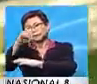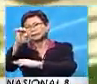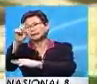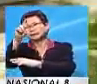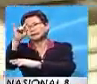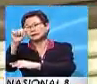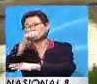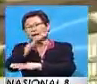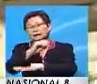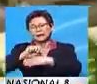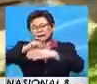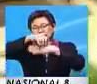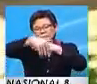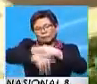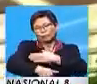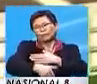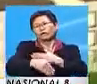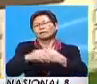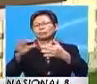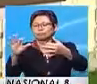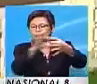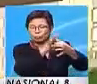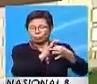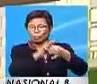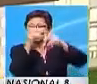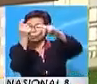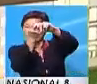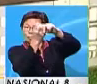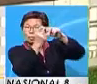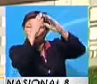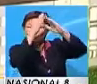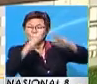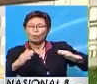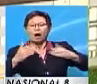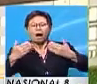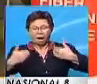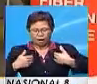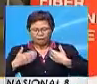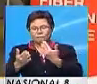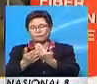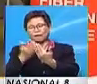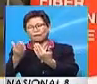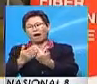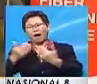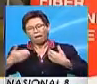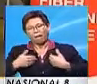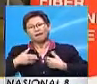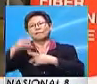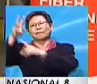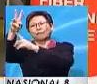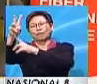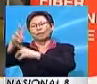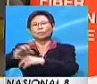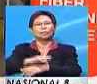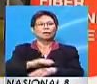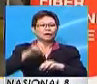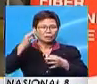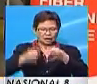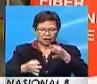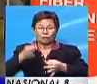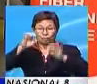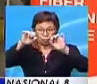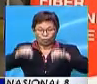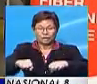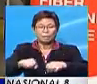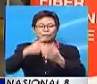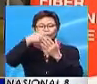berhad dan Sunway properti dalam melengkapkan kediaman dengan kemudahan jalur lebar Kalau boleh semua projek-projek perumahan baru sama ada projek di